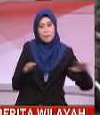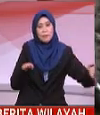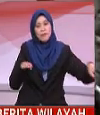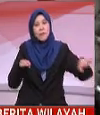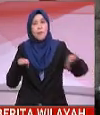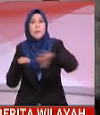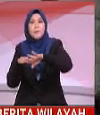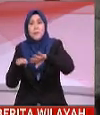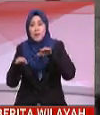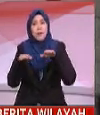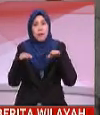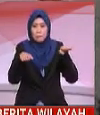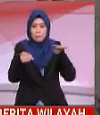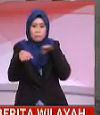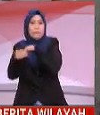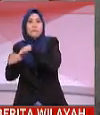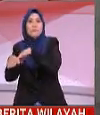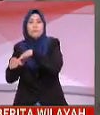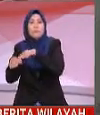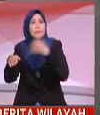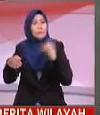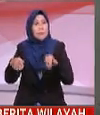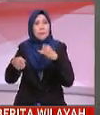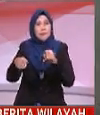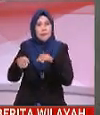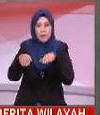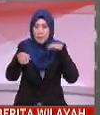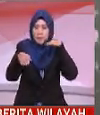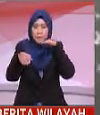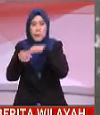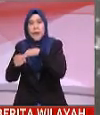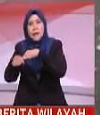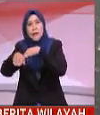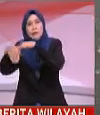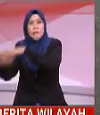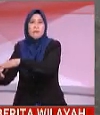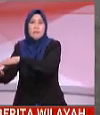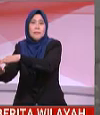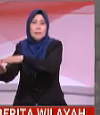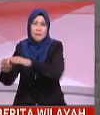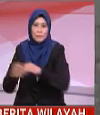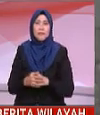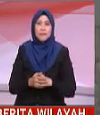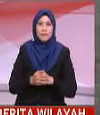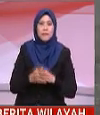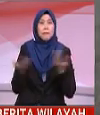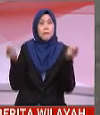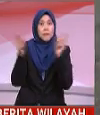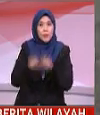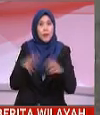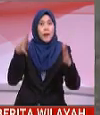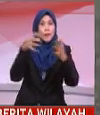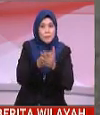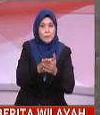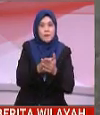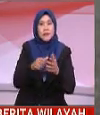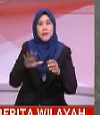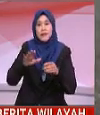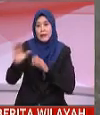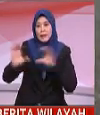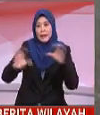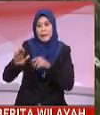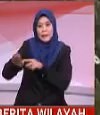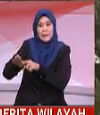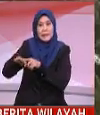yang berada di belakangnya gagal mengelak dan melanggar belakang kereta mangsa. Akibat kemalangan itu, kereta mangsa berpusing